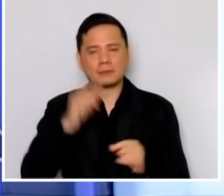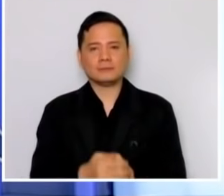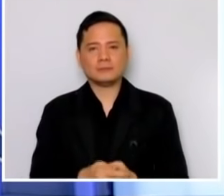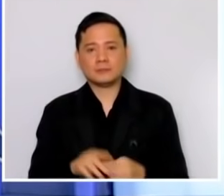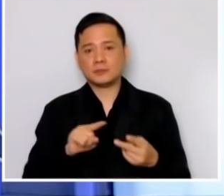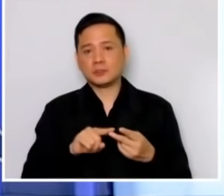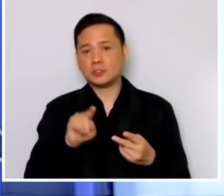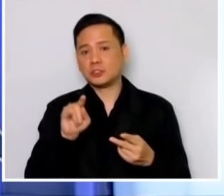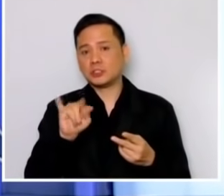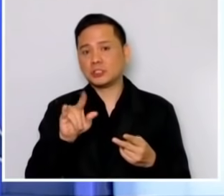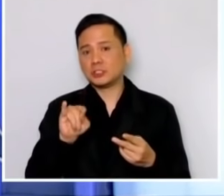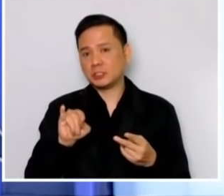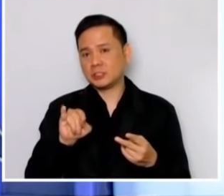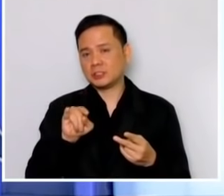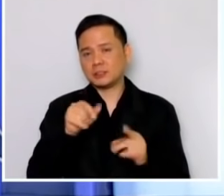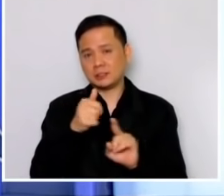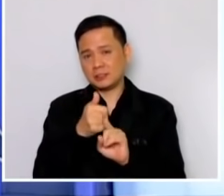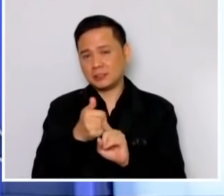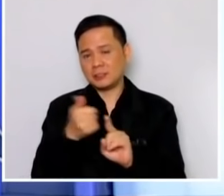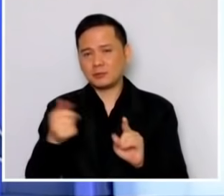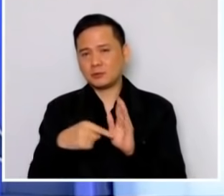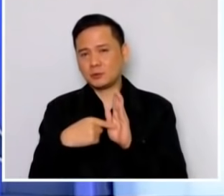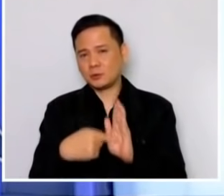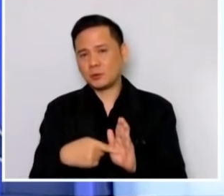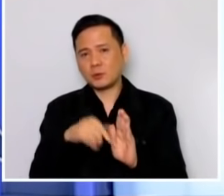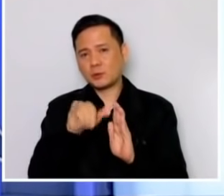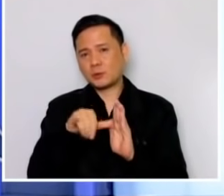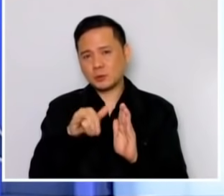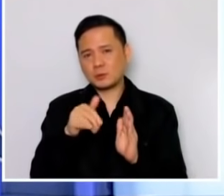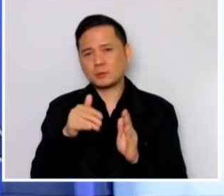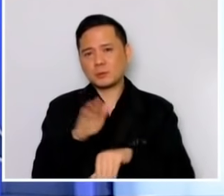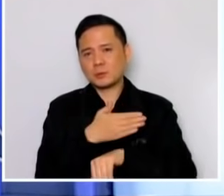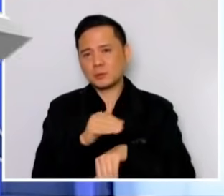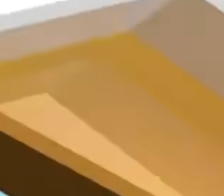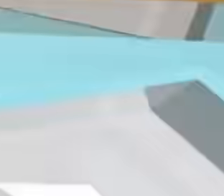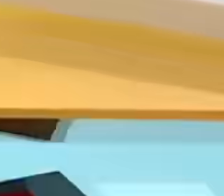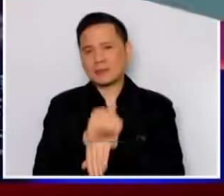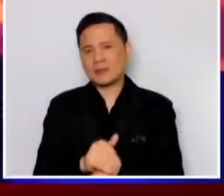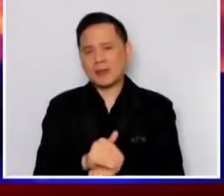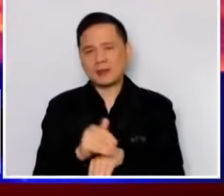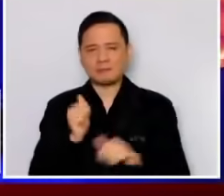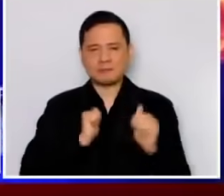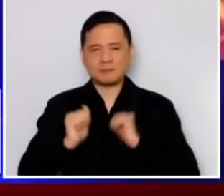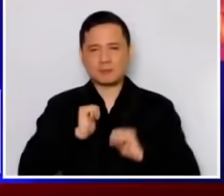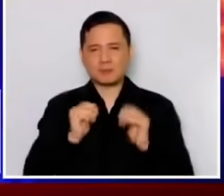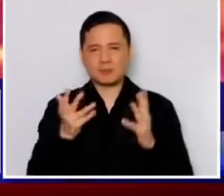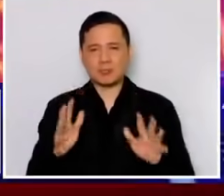sa YouTube Music Night. Nagpapatrol, MJ Felipe.